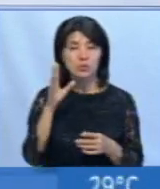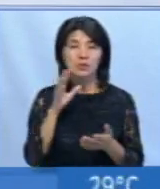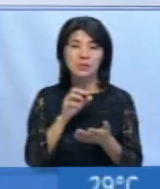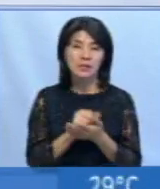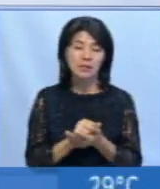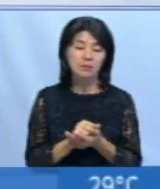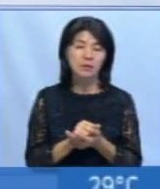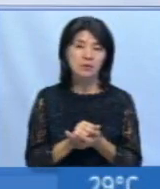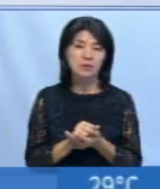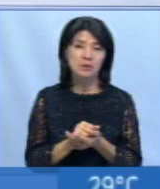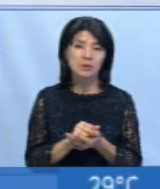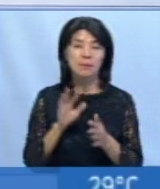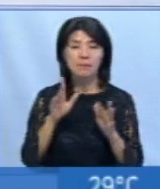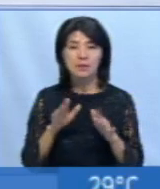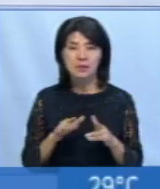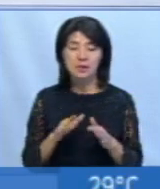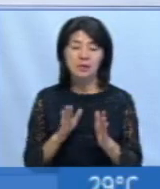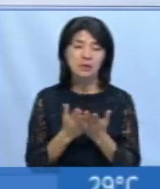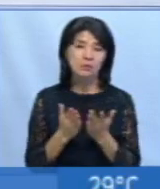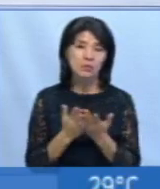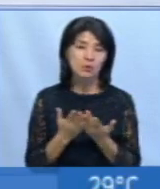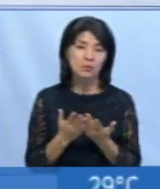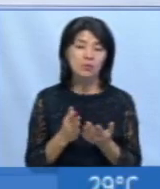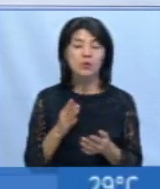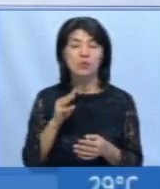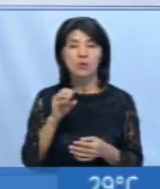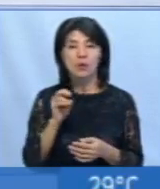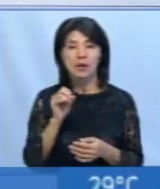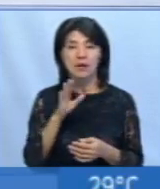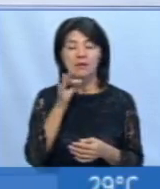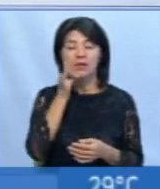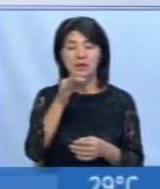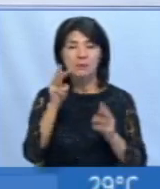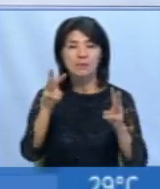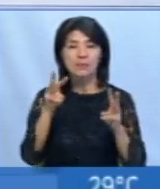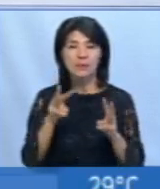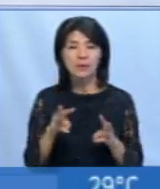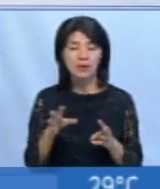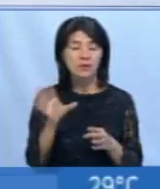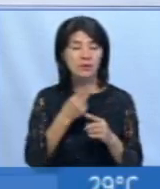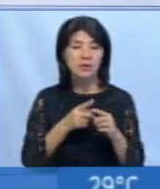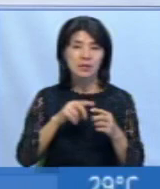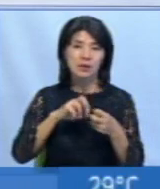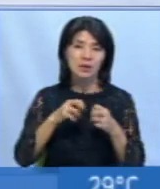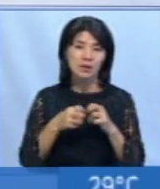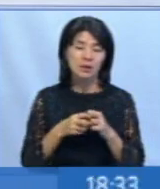занимающихся печатанием дипломов. Касым-Жомарт Токаев поручил премьер-министру взять данную проблему на